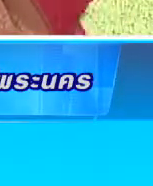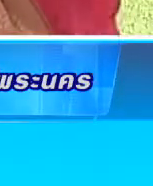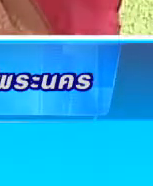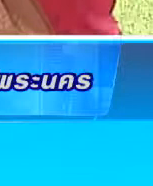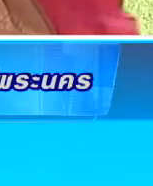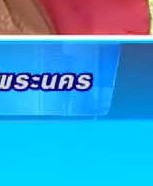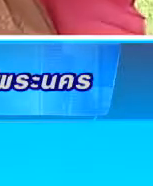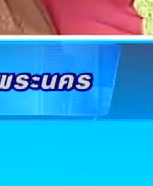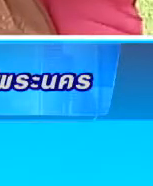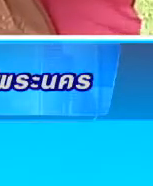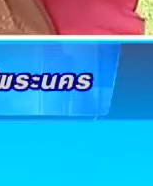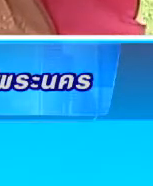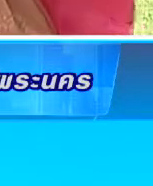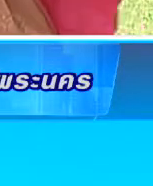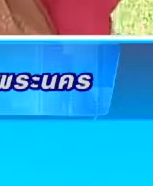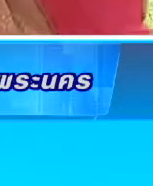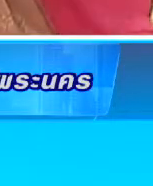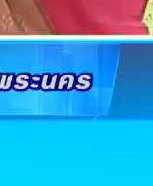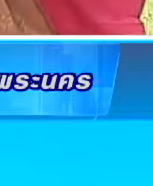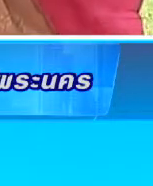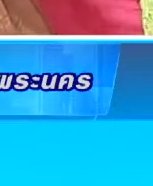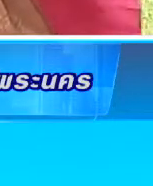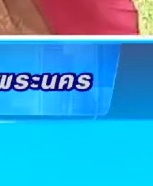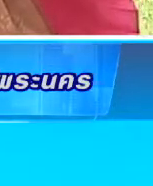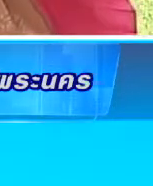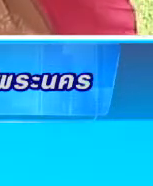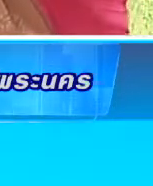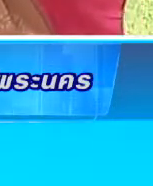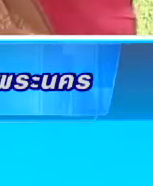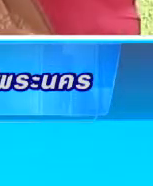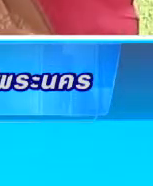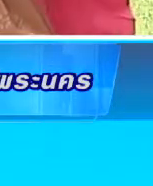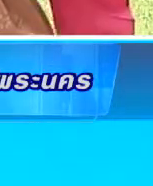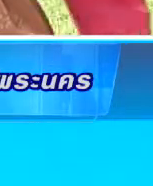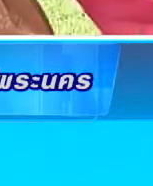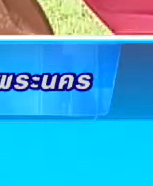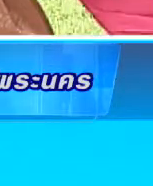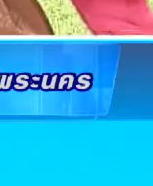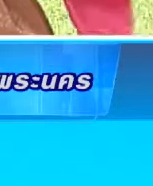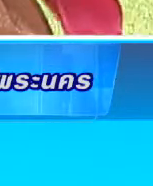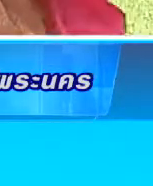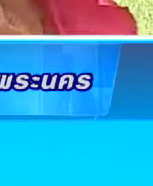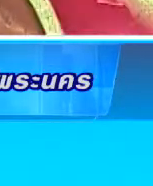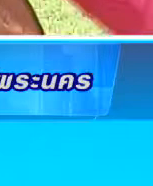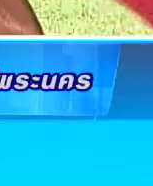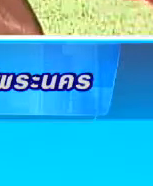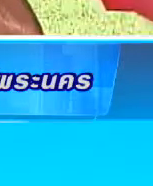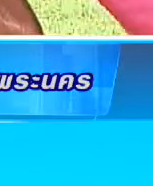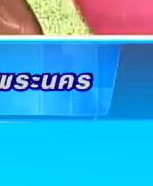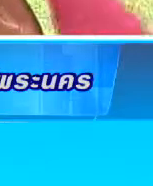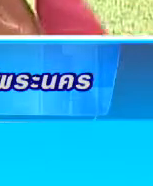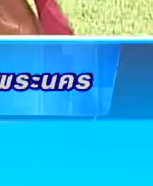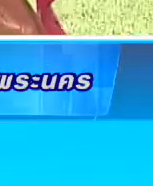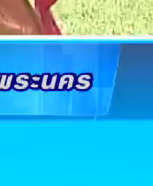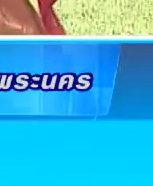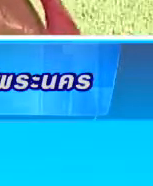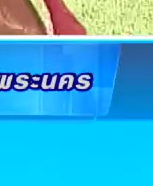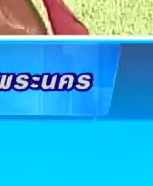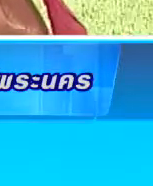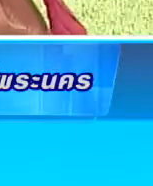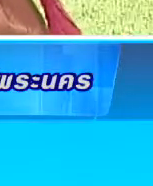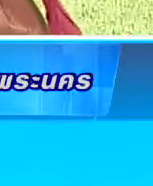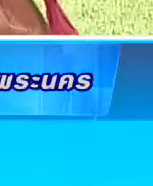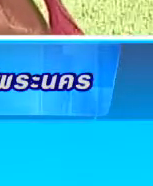ารถดูรายละเอียดการแสดงวัฒนธรรมต่างๆได้ที่ไหนบ้างคะ แน่นอนว่าสามารถดูที่ได้ตามเว็บไ